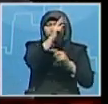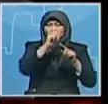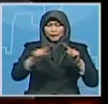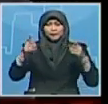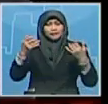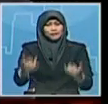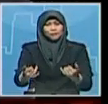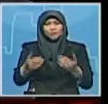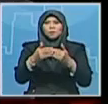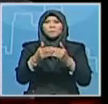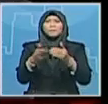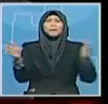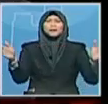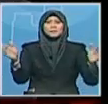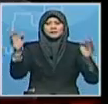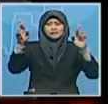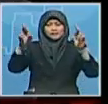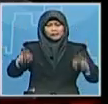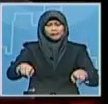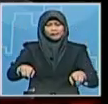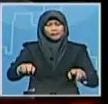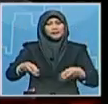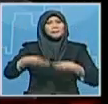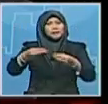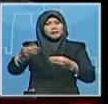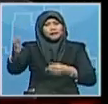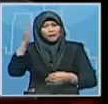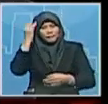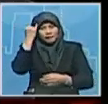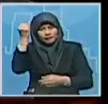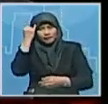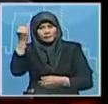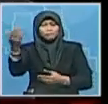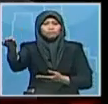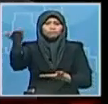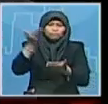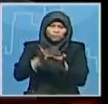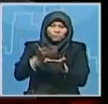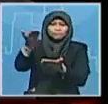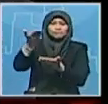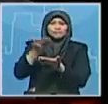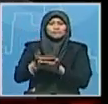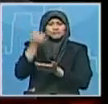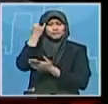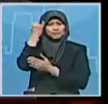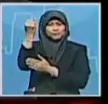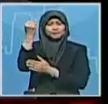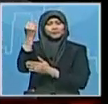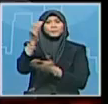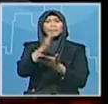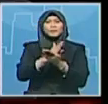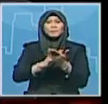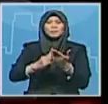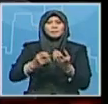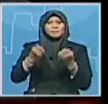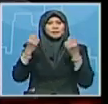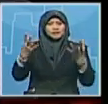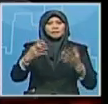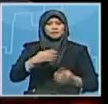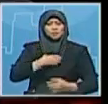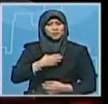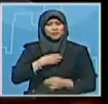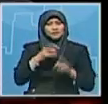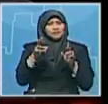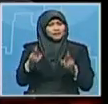kali ini dia bukakan pada rakyat sendiri untuk memberi pandangan. Dan ini adalah sebahagian daripada pandangan rakyat, keluhan rakyat dan